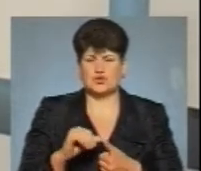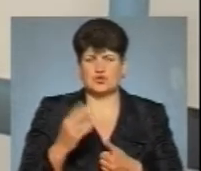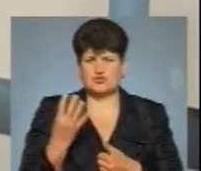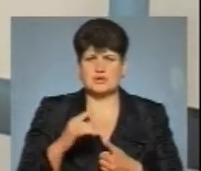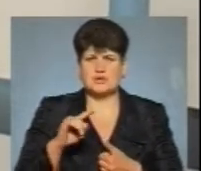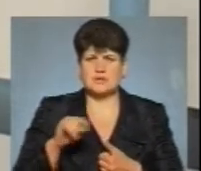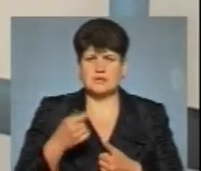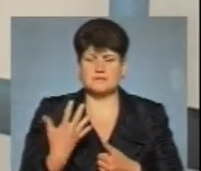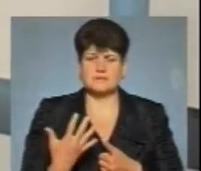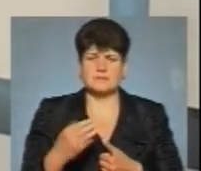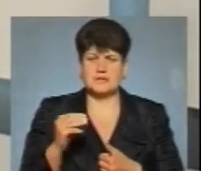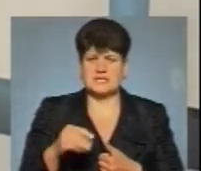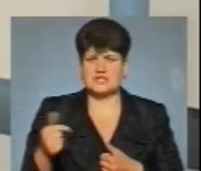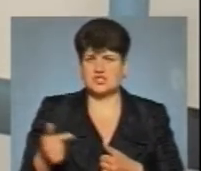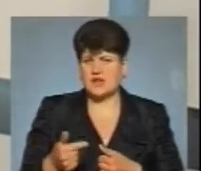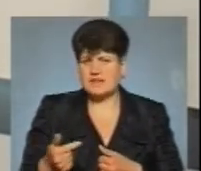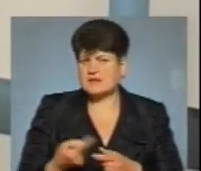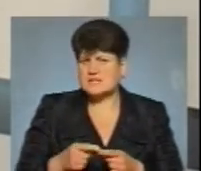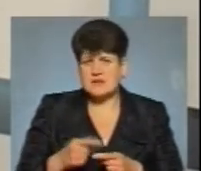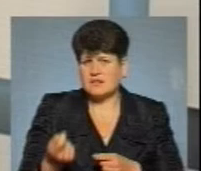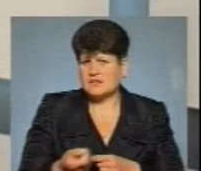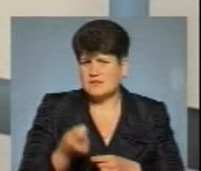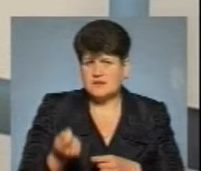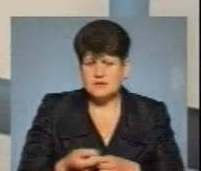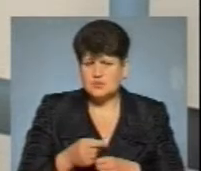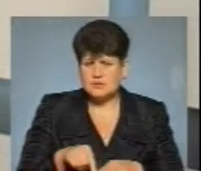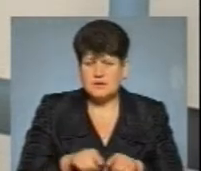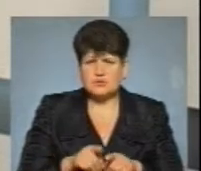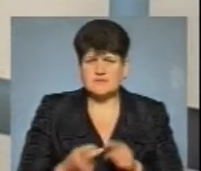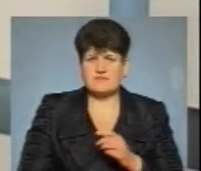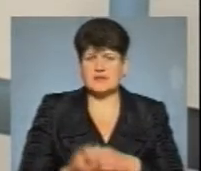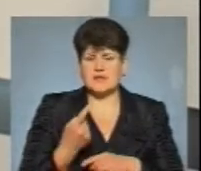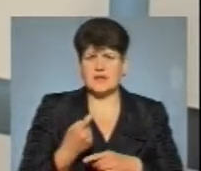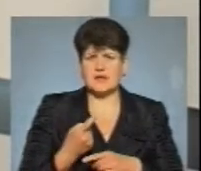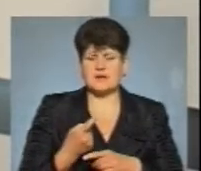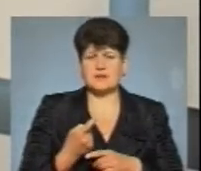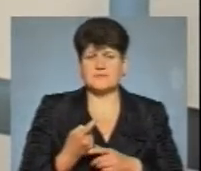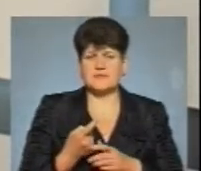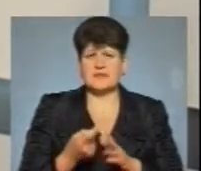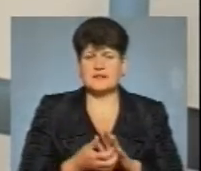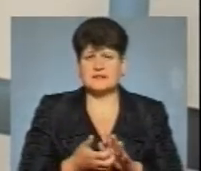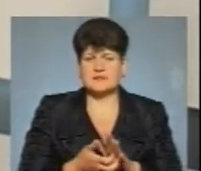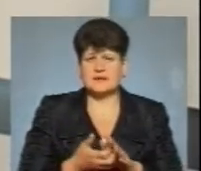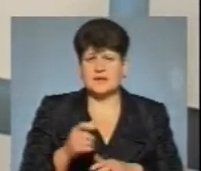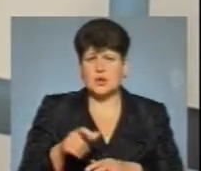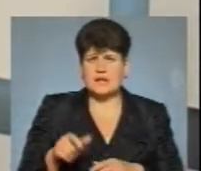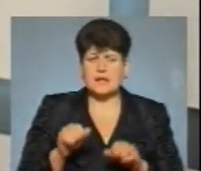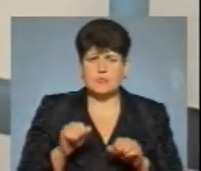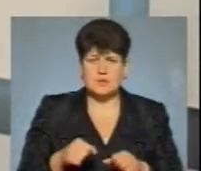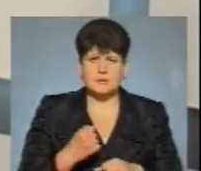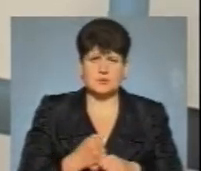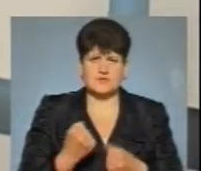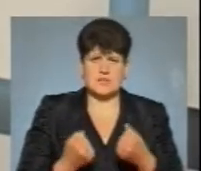4,5 тисячі гривень. Це досить наскільки така низька, що ми сьогодні в нас виникає недостатня кількість людей, які ми могли працювати